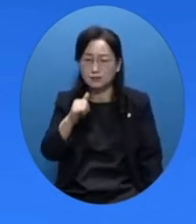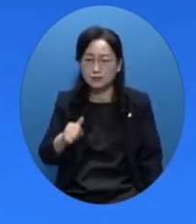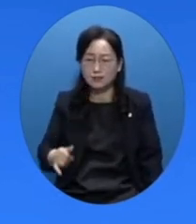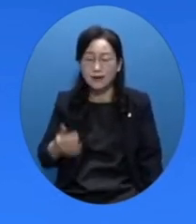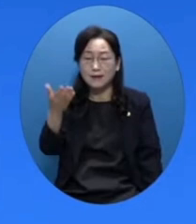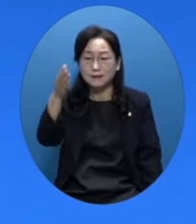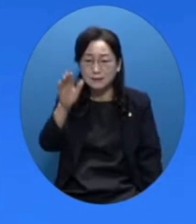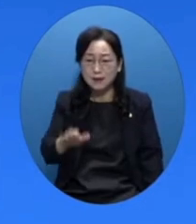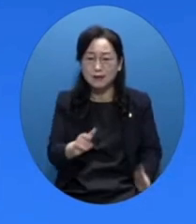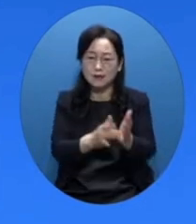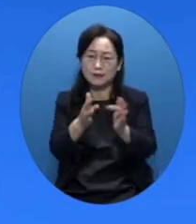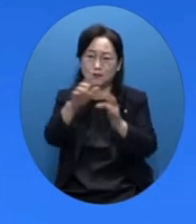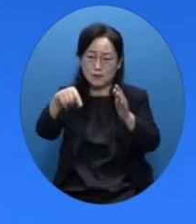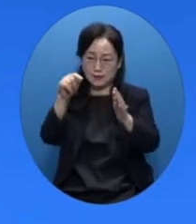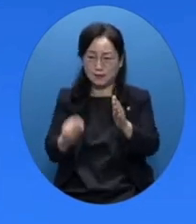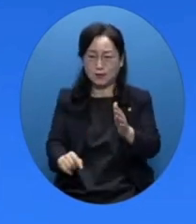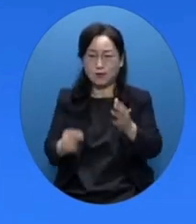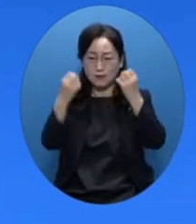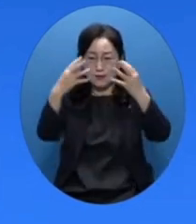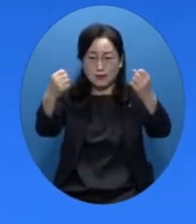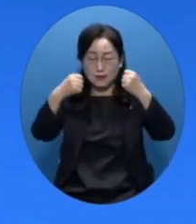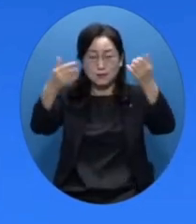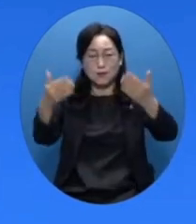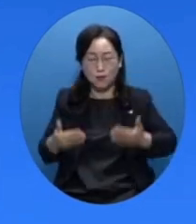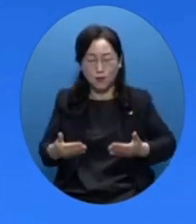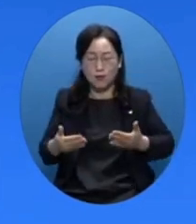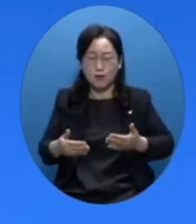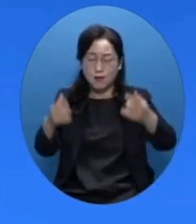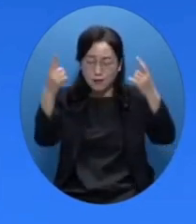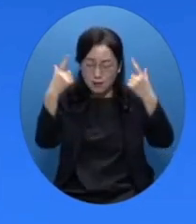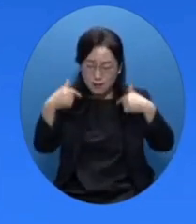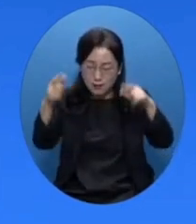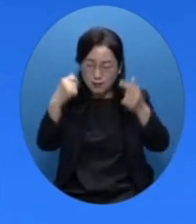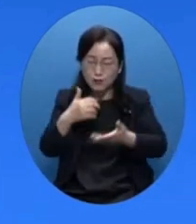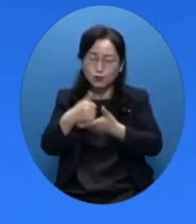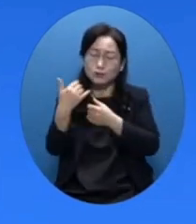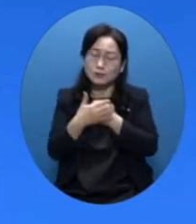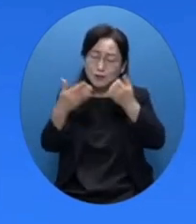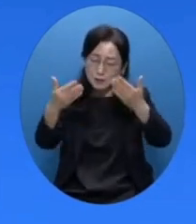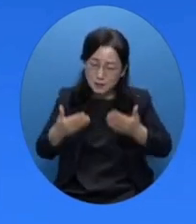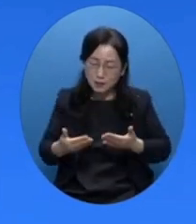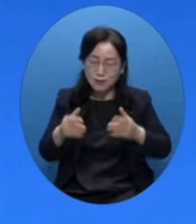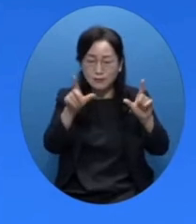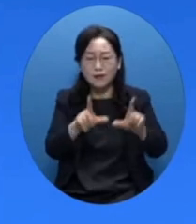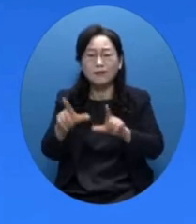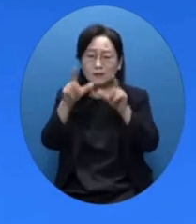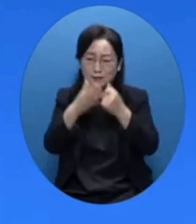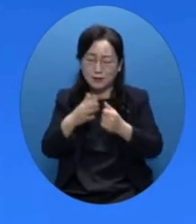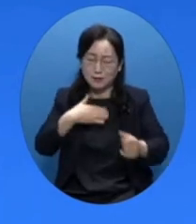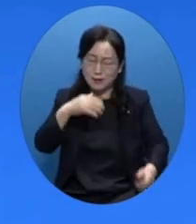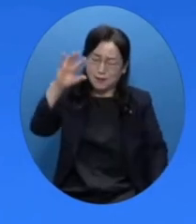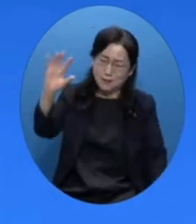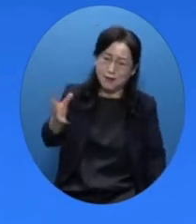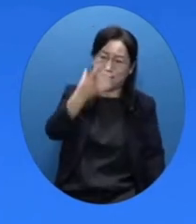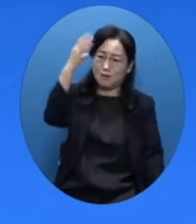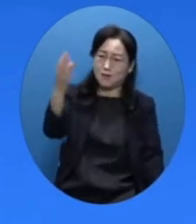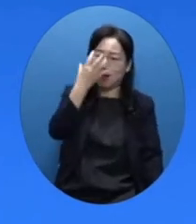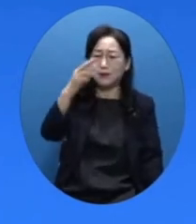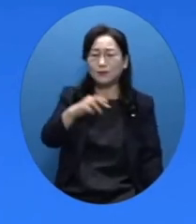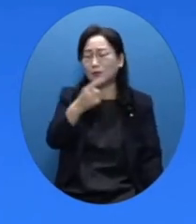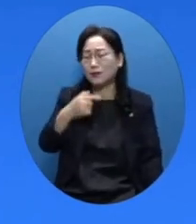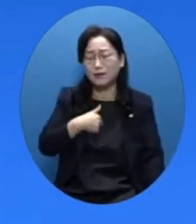예수만 써서 3 물었고 날마다 주문 했건 살기 때문에 내게 인생 강풍이 몰아 닥쳐도 예수 잘